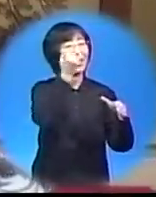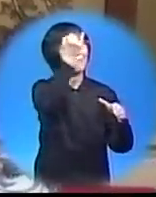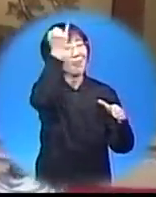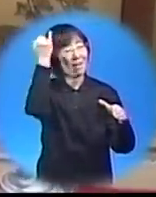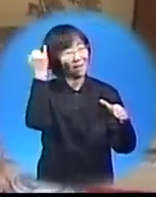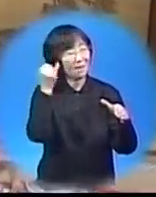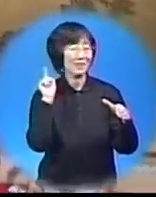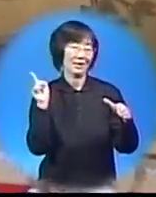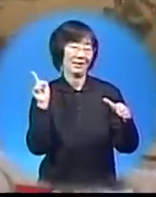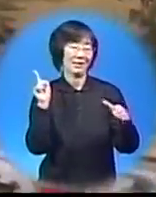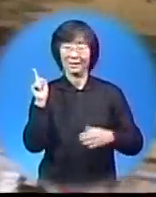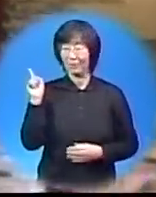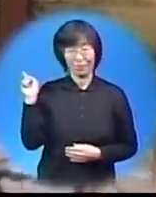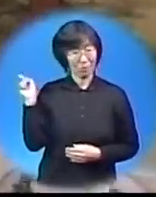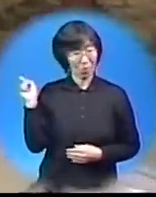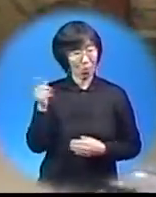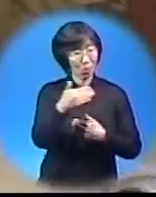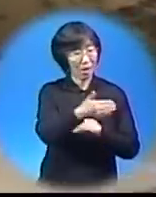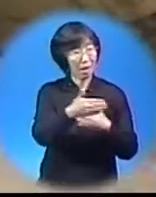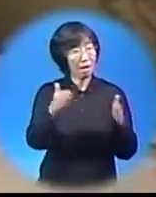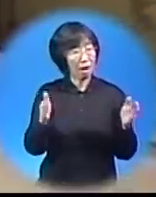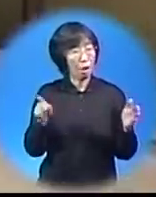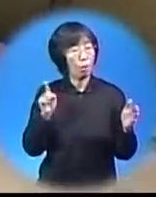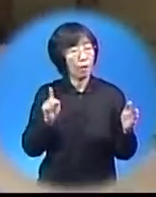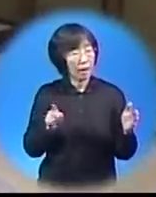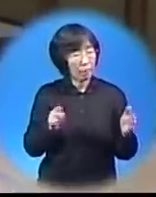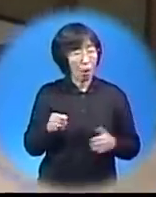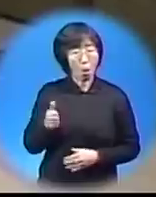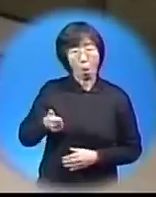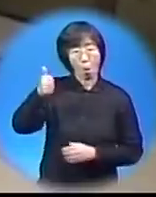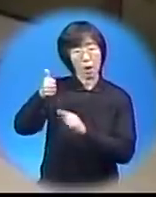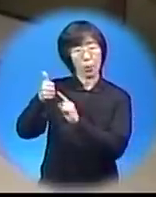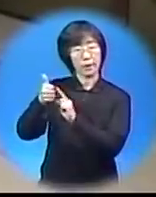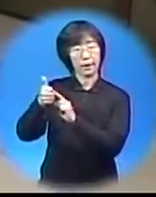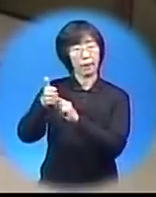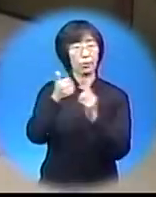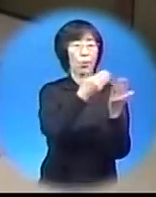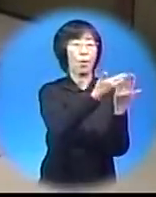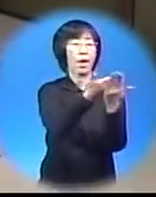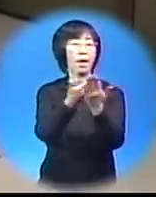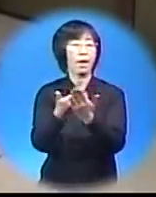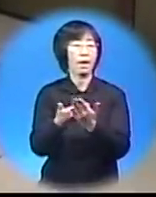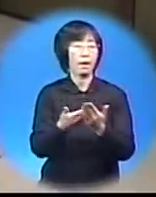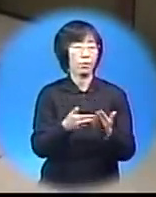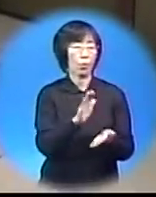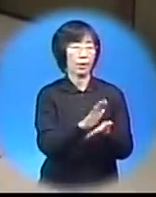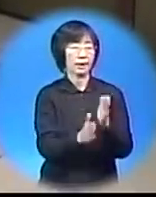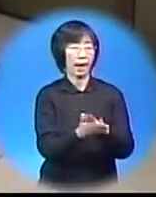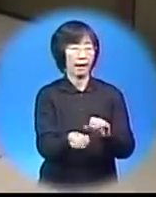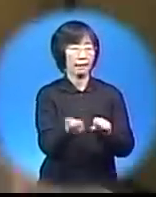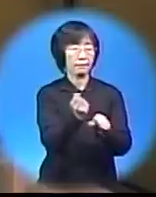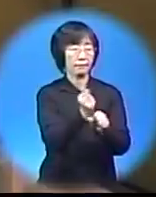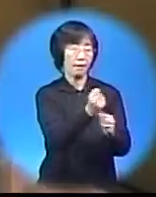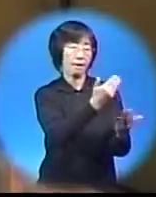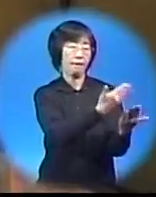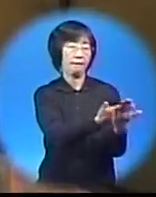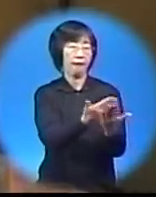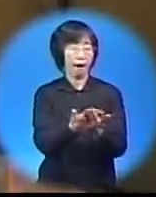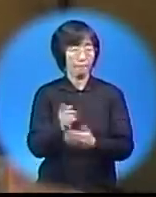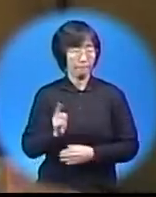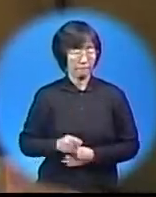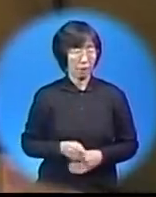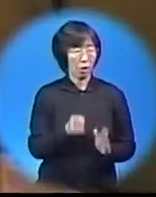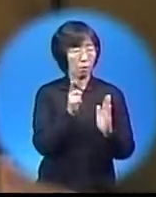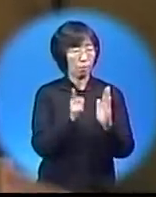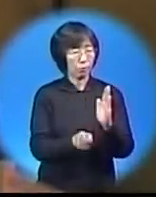水の間でございます。こちらも応挙さんの描かれました絵の再生画となります。お仏間というのはですね、高